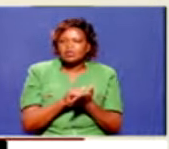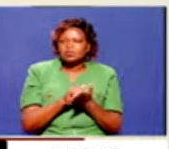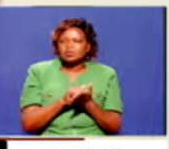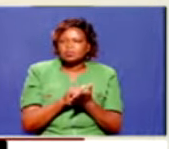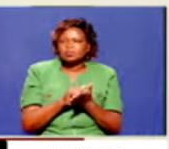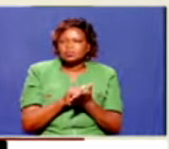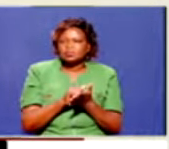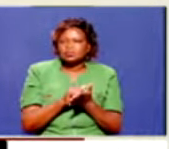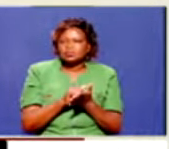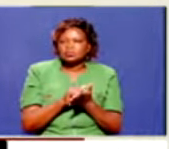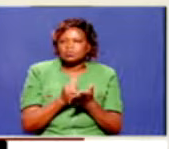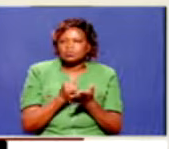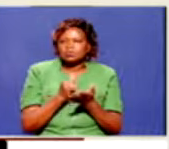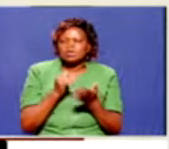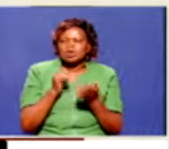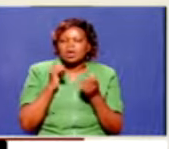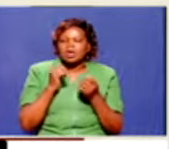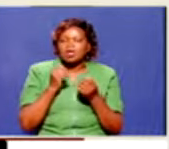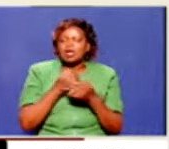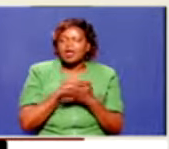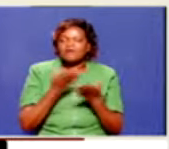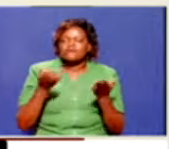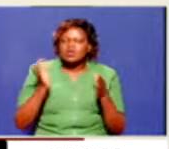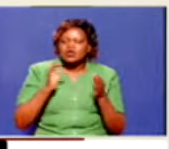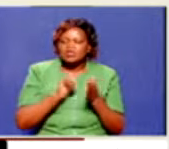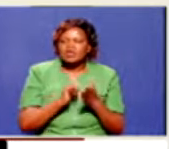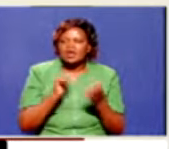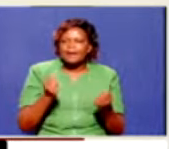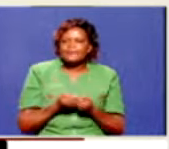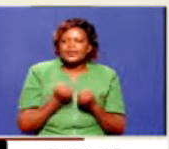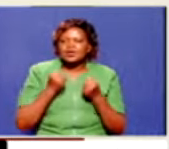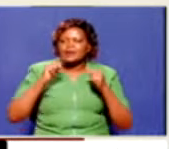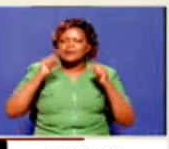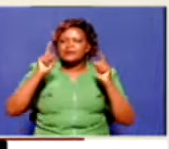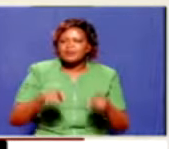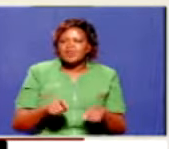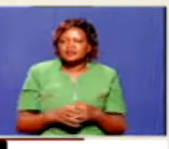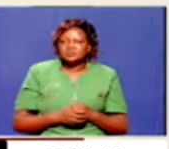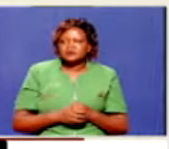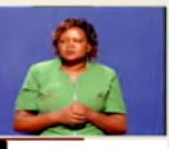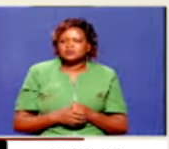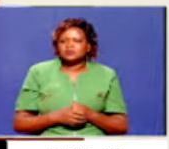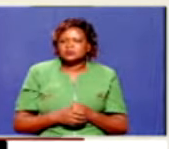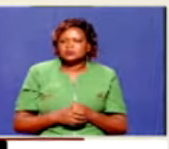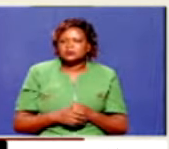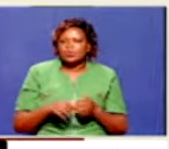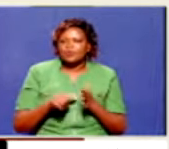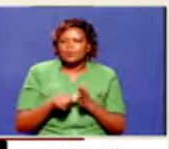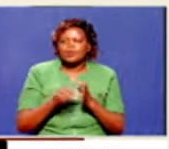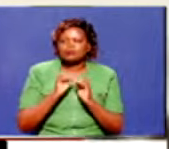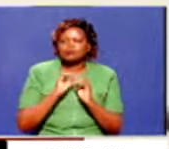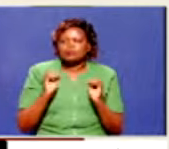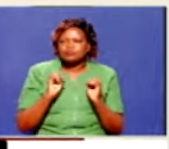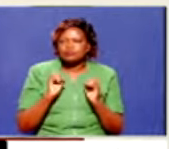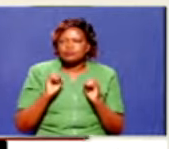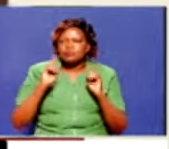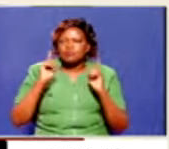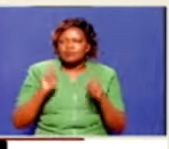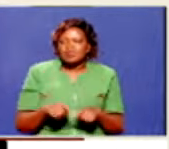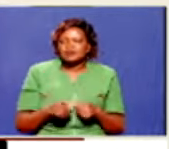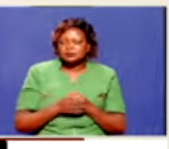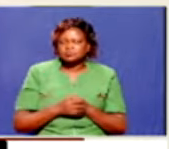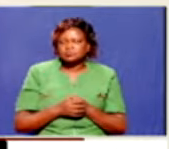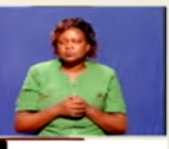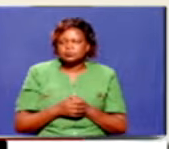with every election which it comes should not be a cutthroat, should be a way of trying to, once